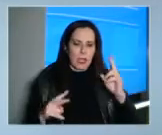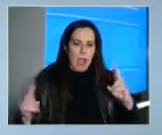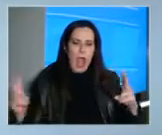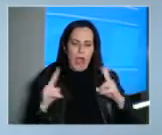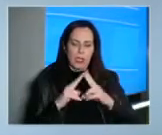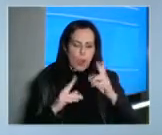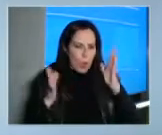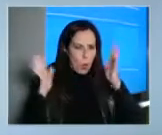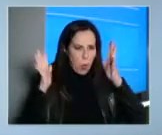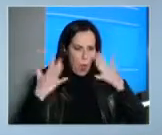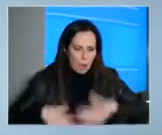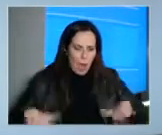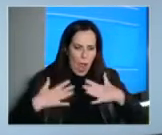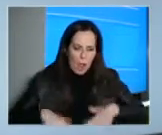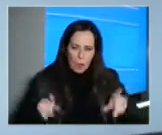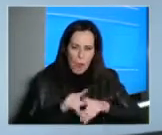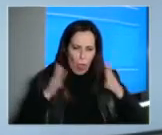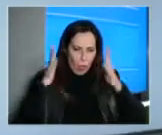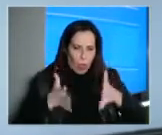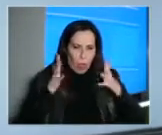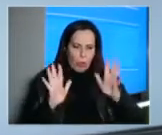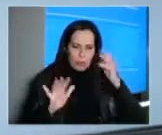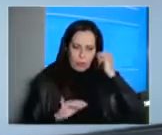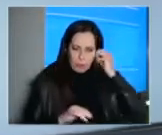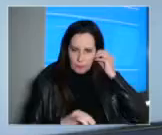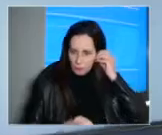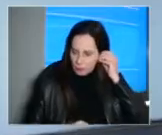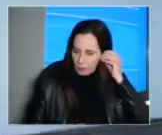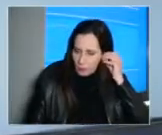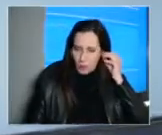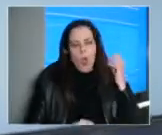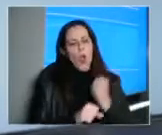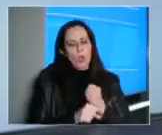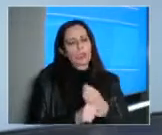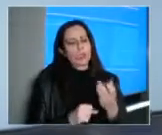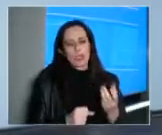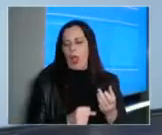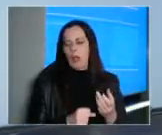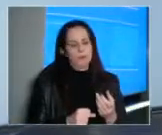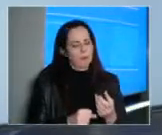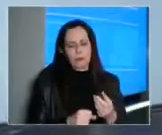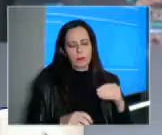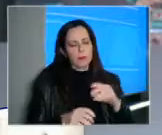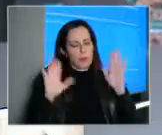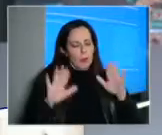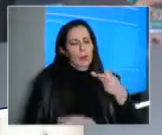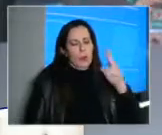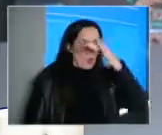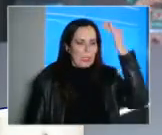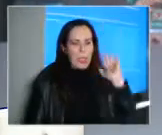le bouche, de ce que nous avons vu dans le décathlon, juste gourmet d'éléments certains dans la muslime de